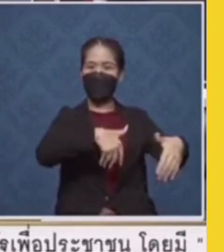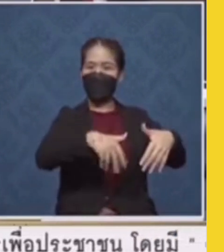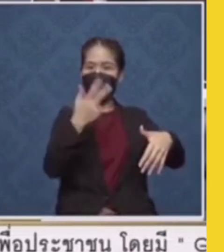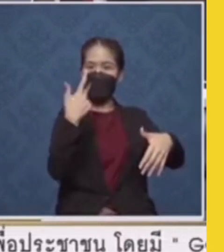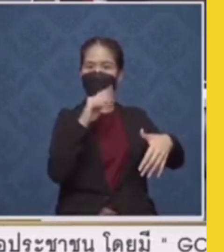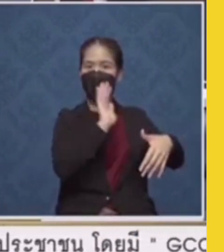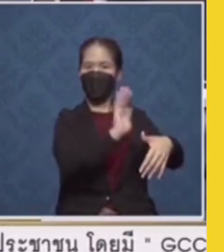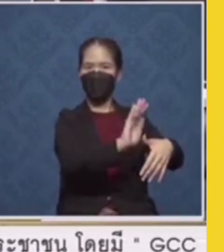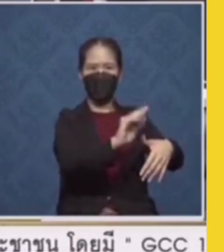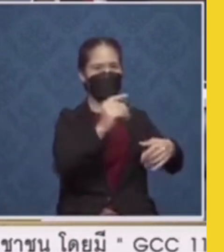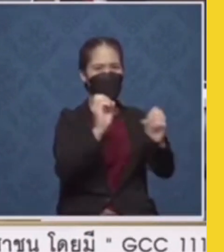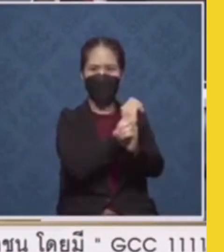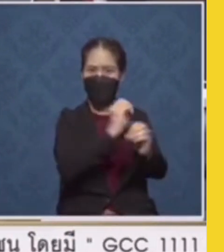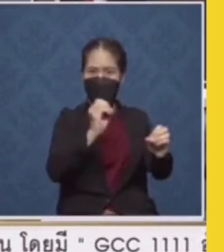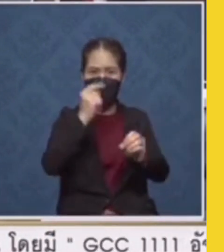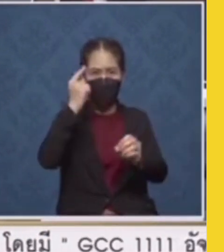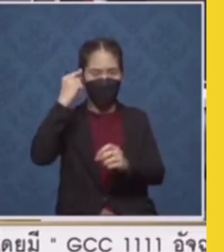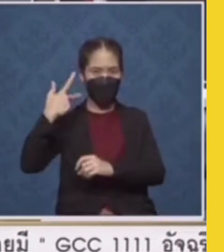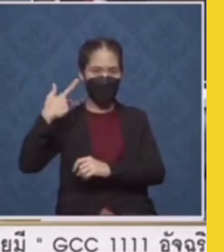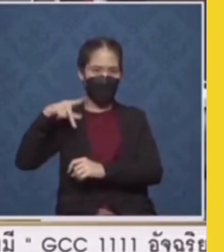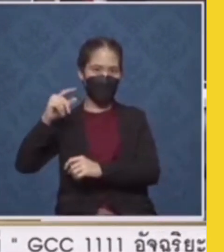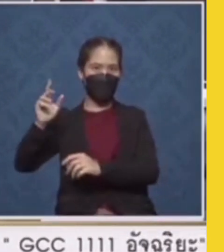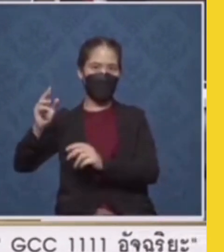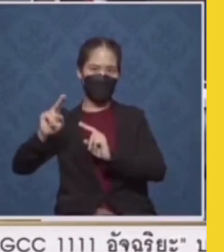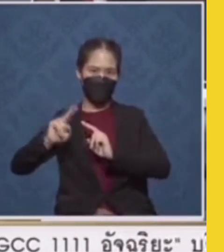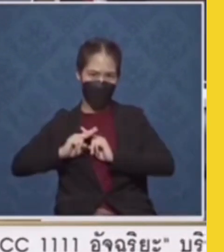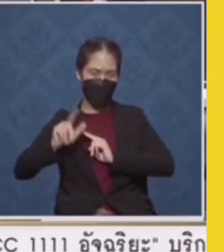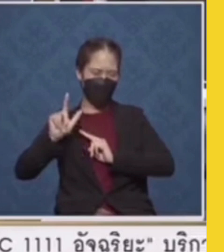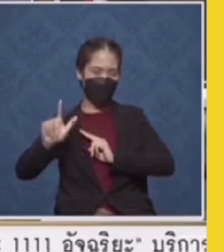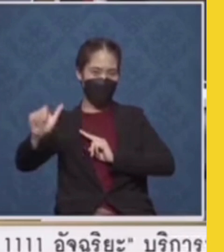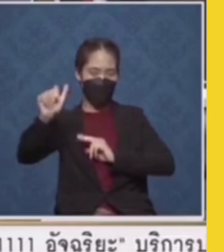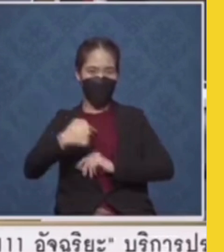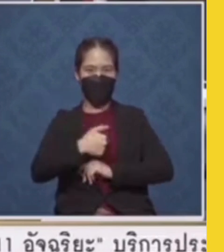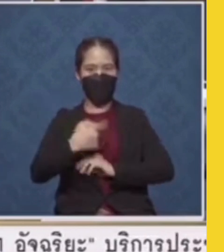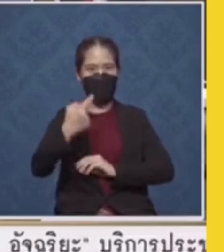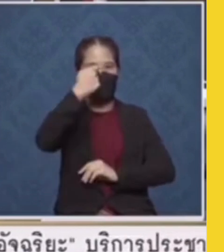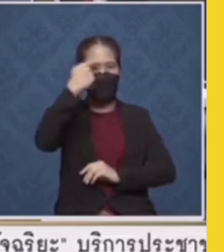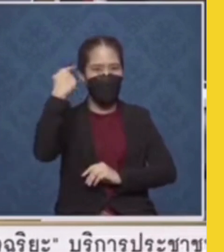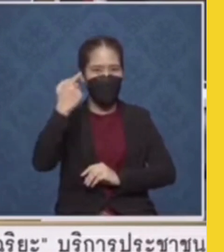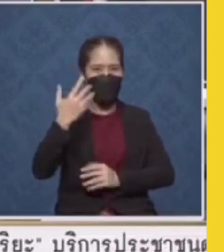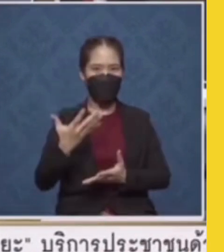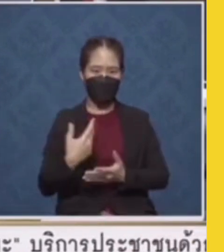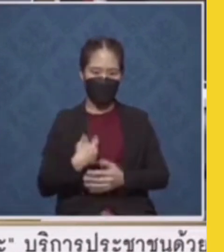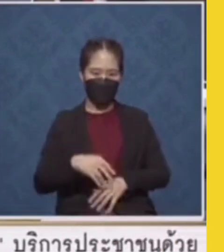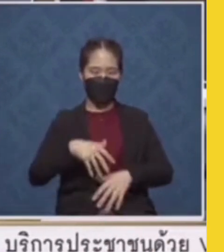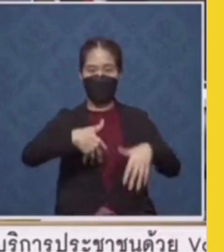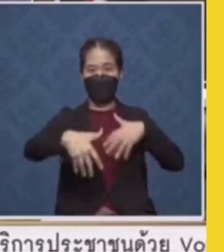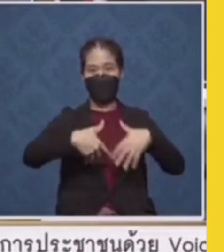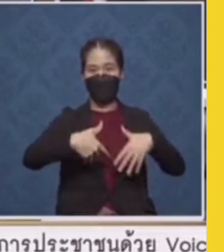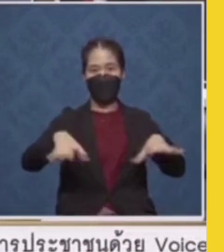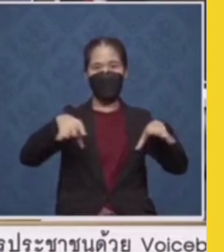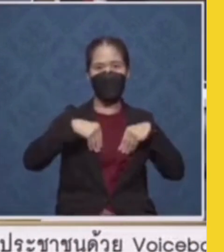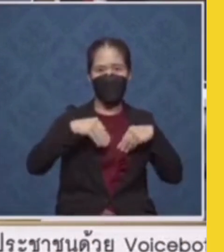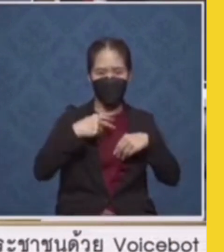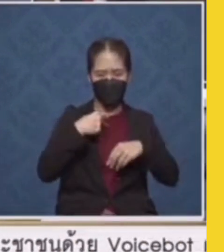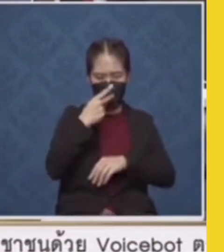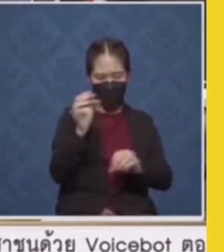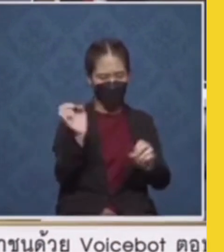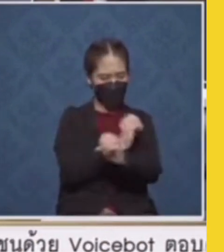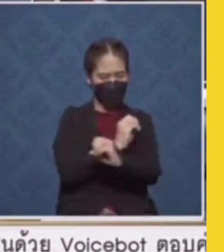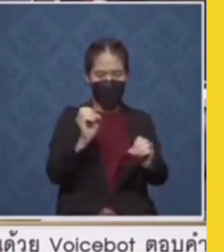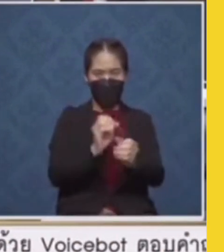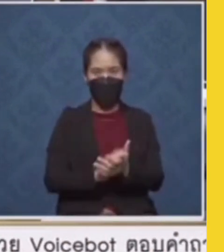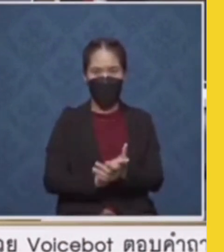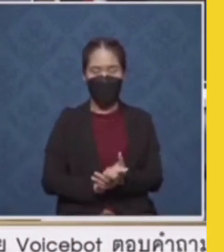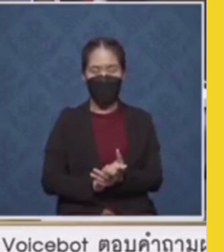ของตัวเองมากกวาประชาชนเป็ที่ตั้งใจดำทรยศความไ้วางใจของพน้ประชาชนไม่เหนความทกยากของพนประชาชน